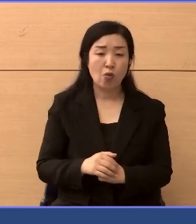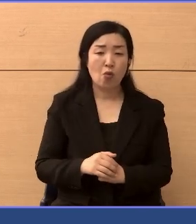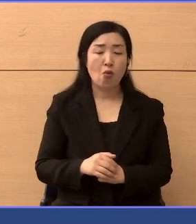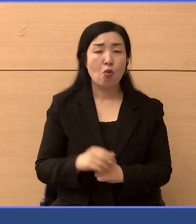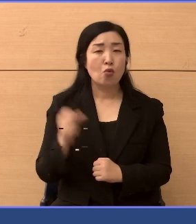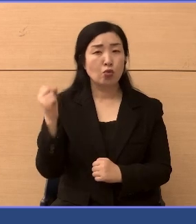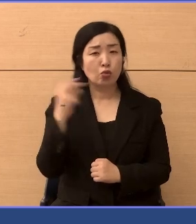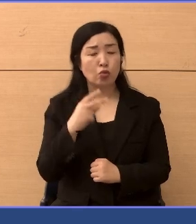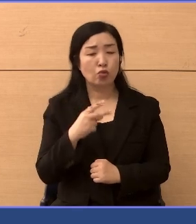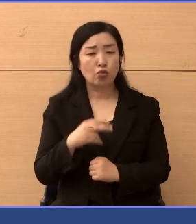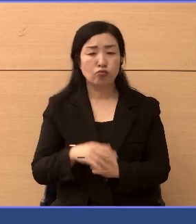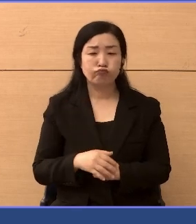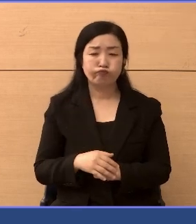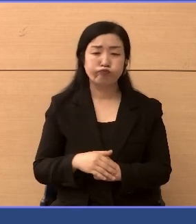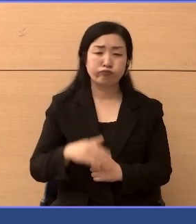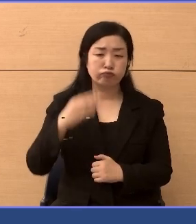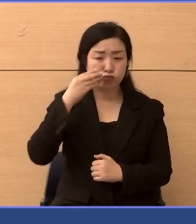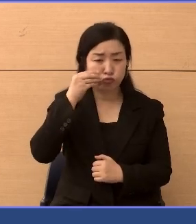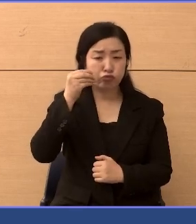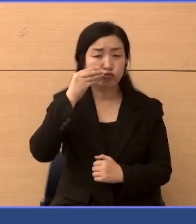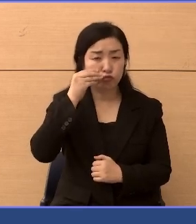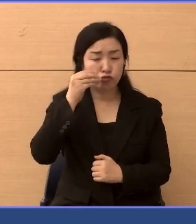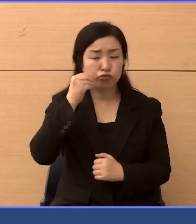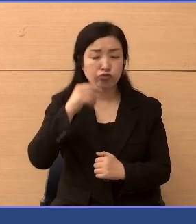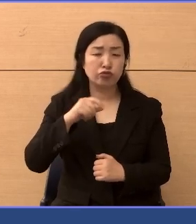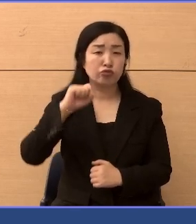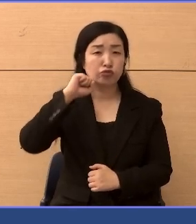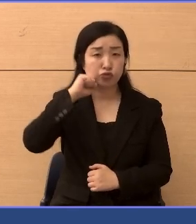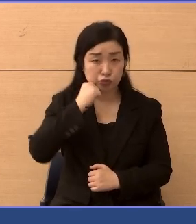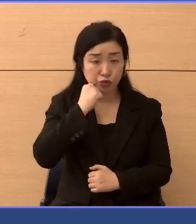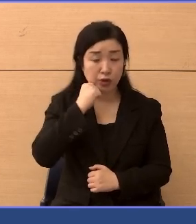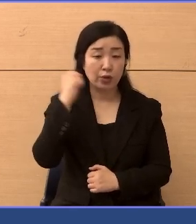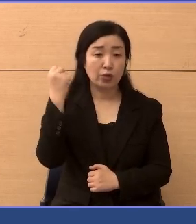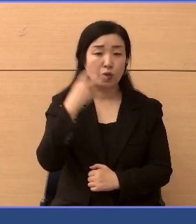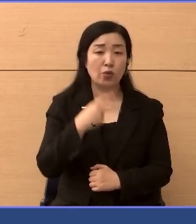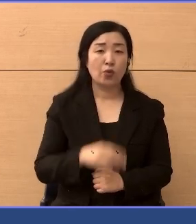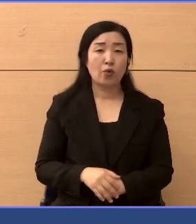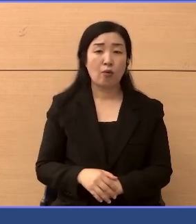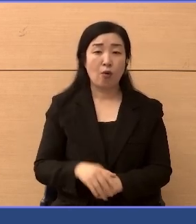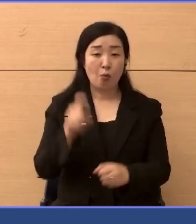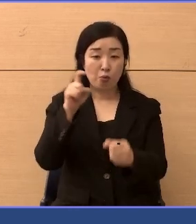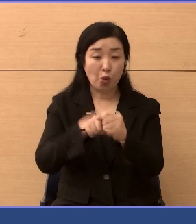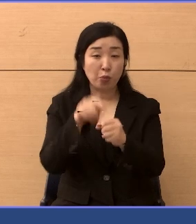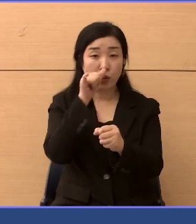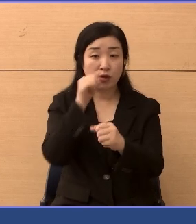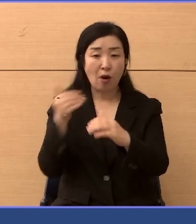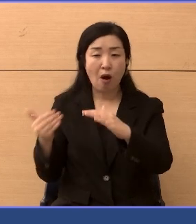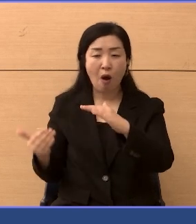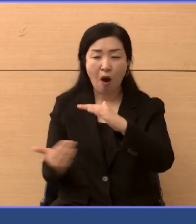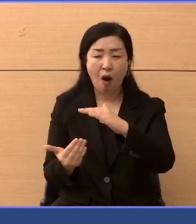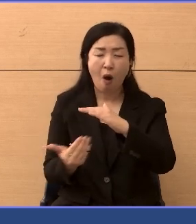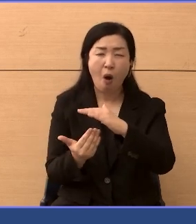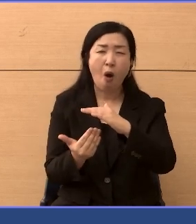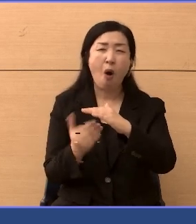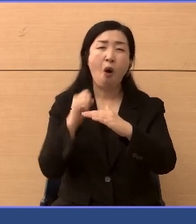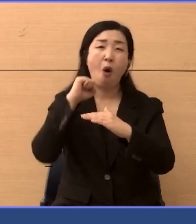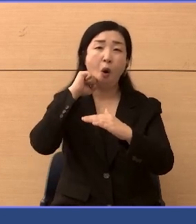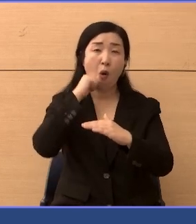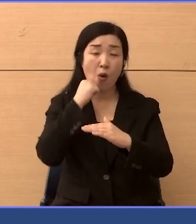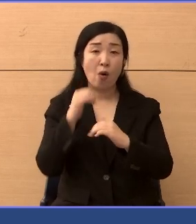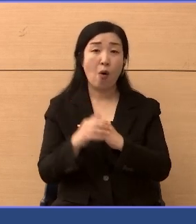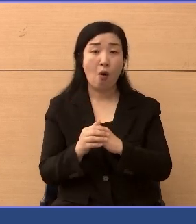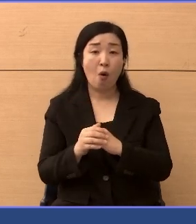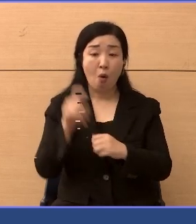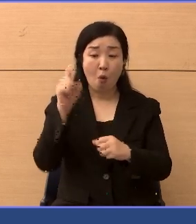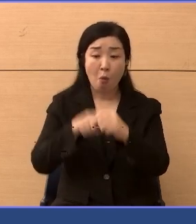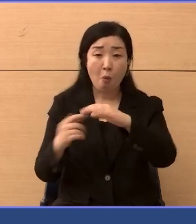planning 일종의 how to achieve 유연성, those goals, 플렉시빌리티가 motivating 부족하다던가 내 themselves 목표를 to 달성하는 능력이 achieve a goal 부족하다거나 or 아니면 taking